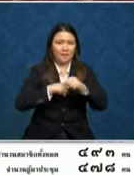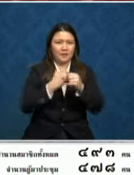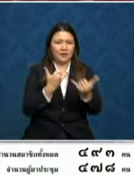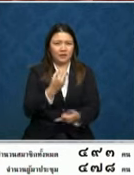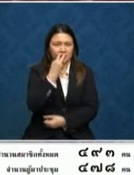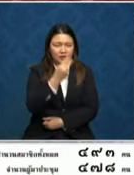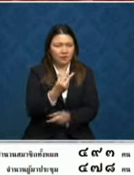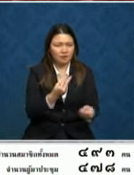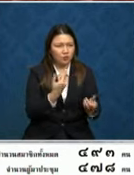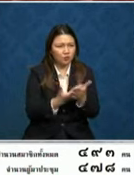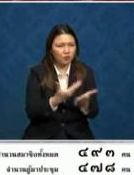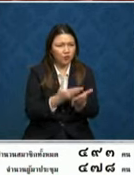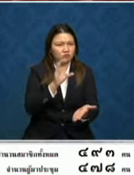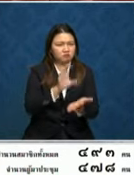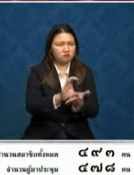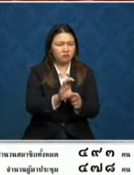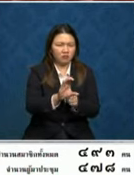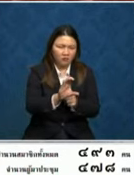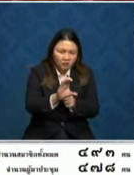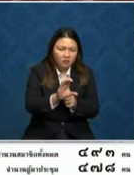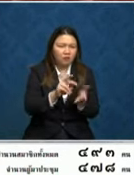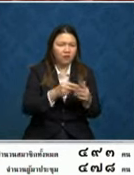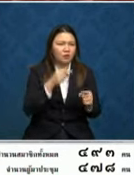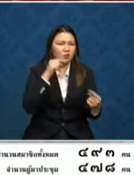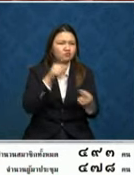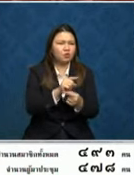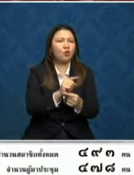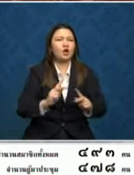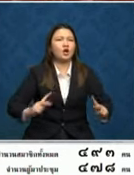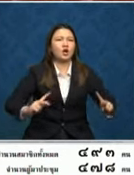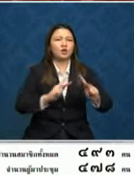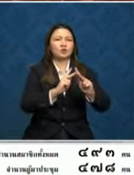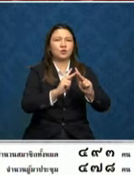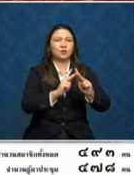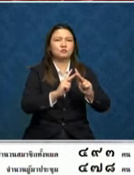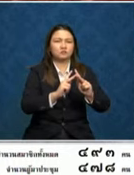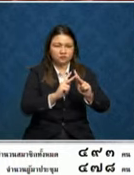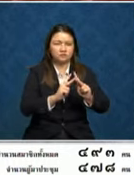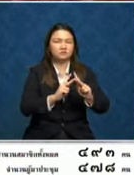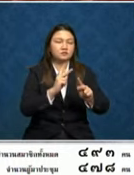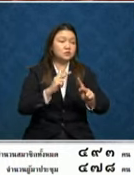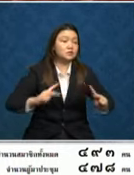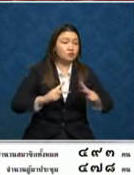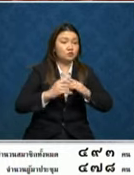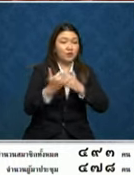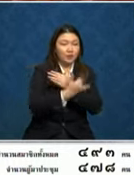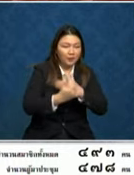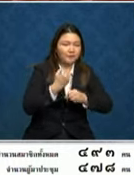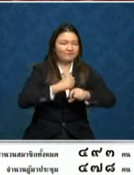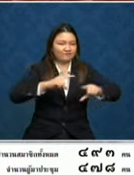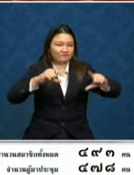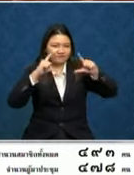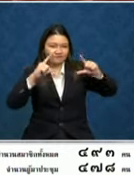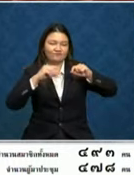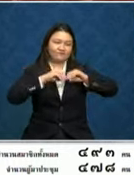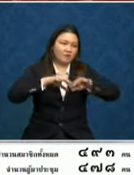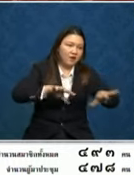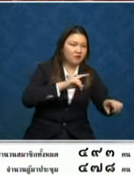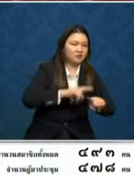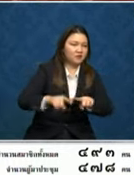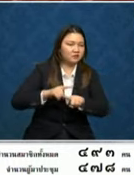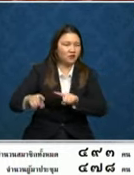ไม่มั่นใจจริงๆค่ะว่างบประมาณที่กระทรวงการต่างประเทศใช้ไปกับการสร้างภาพลักษณ์ไทยในเวทีโลกในมิติต่างๆจ